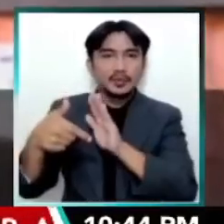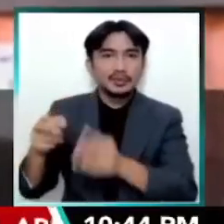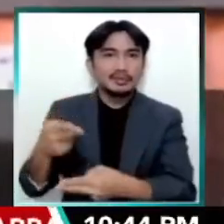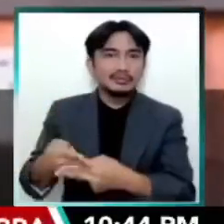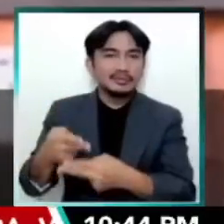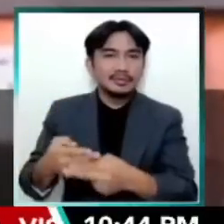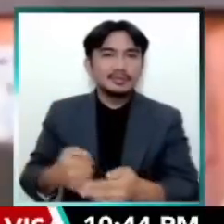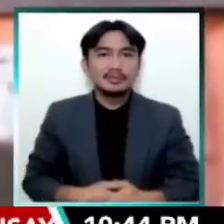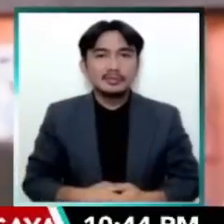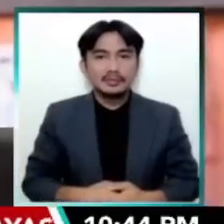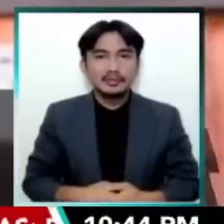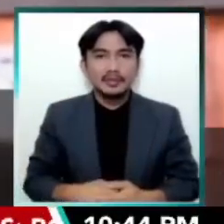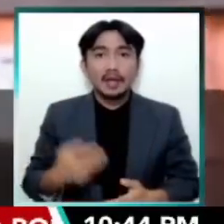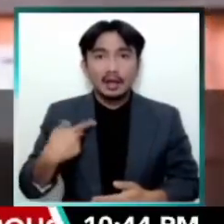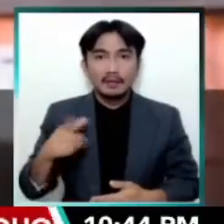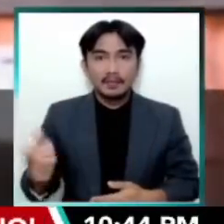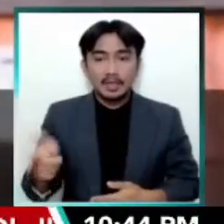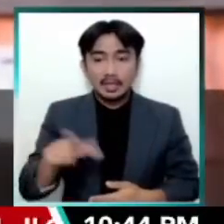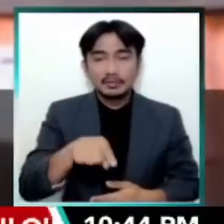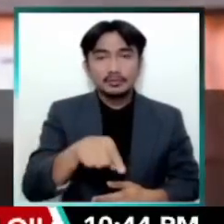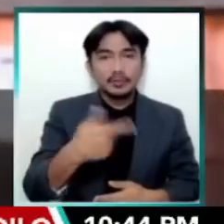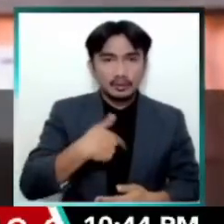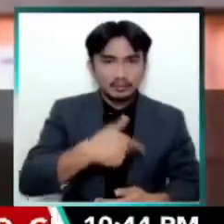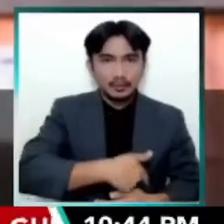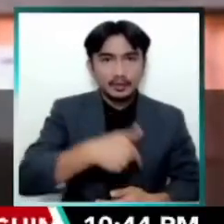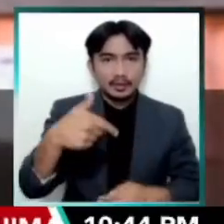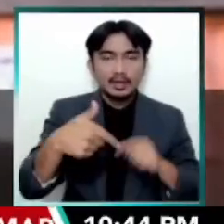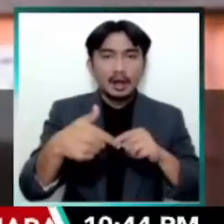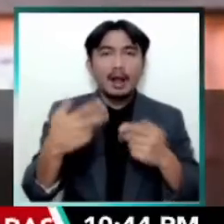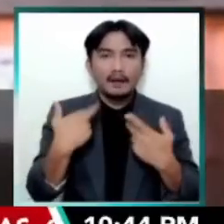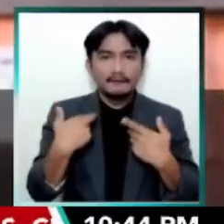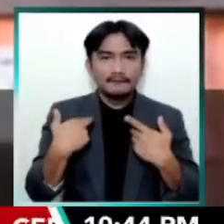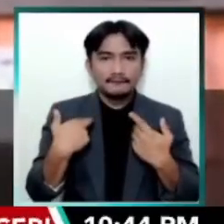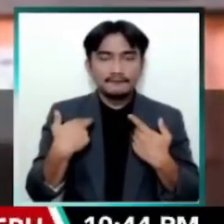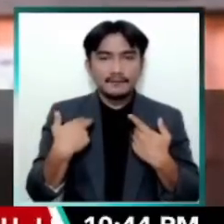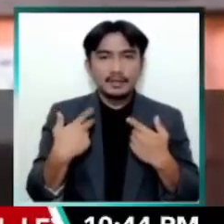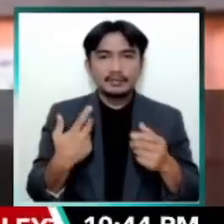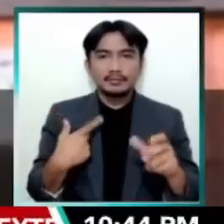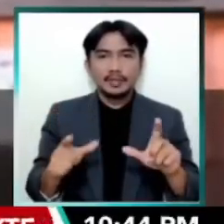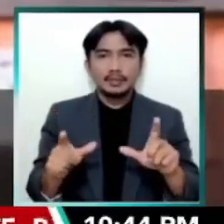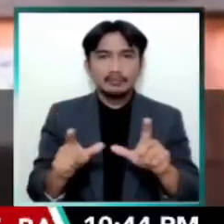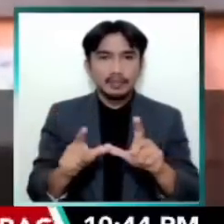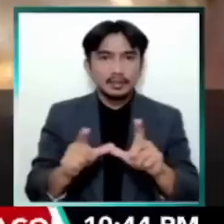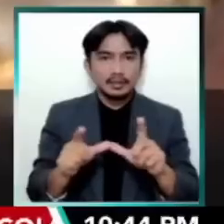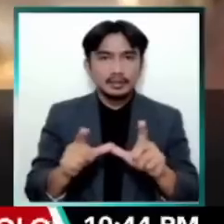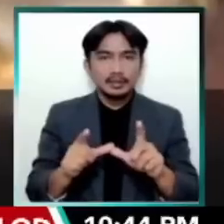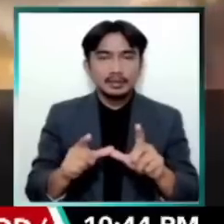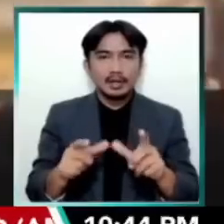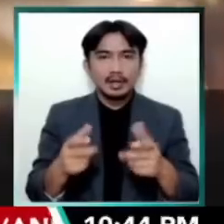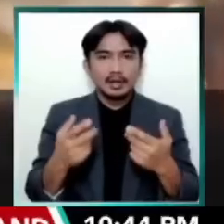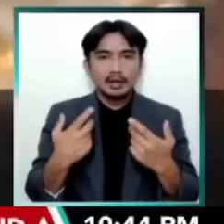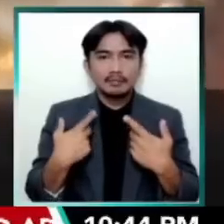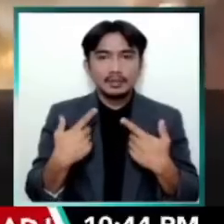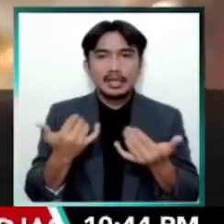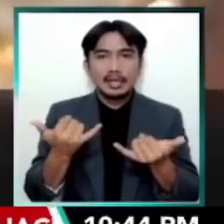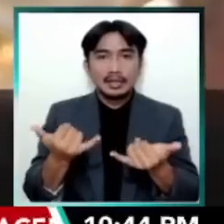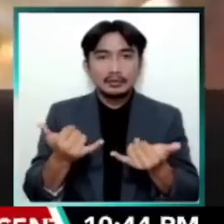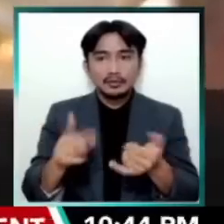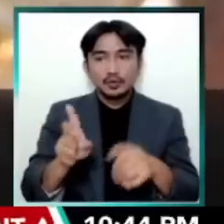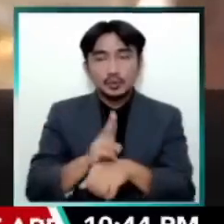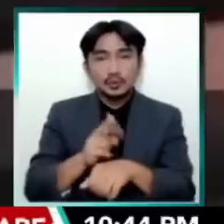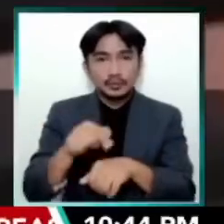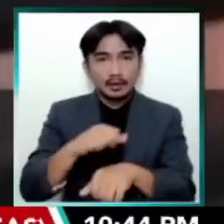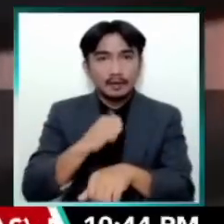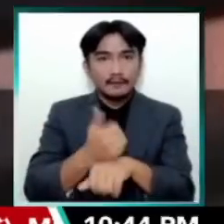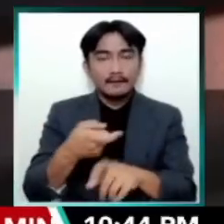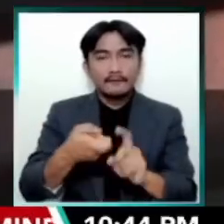caliber pistol rehistrado sa isang First Lieutenant Jeremy Aquino na nakabase sa Patikul, Sulu. Nakausap ng mga pulis si Aquino